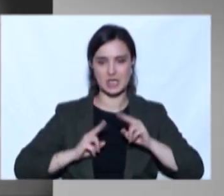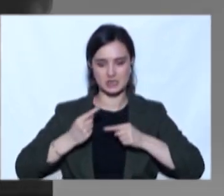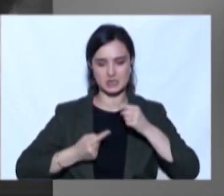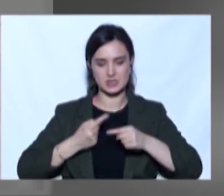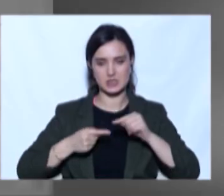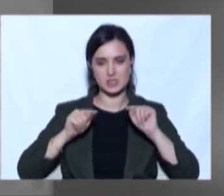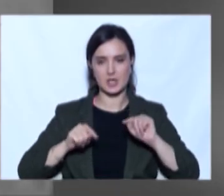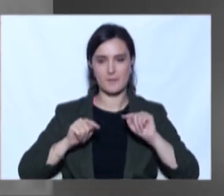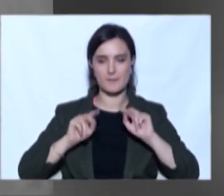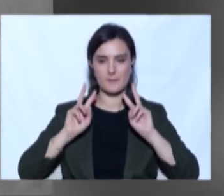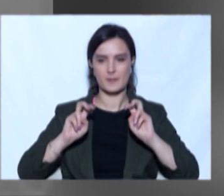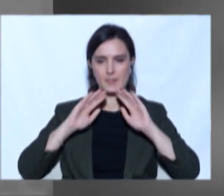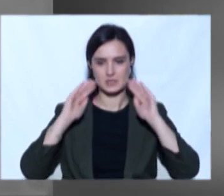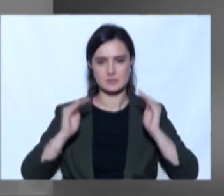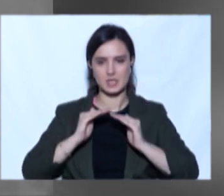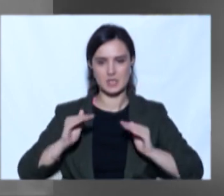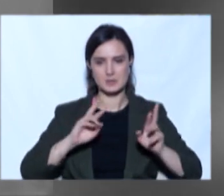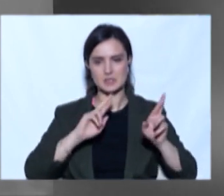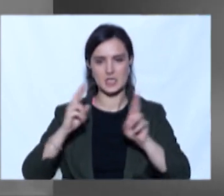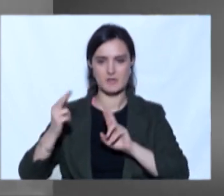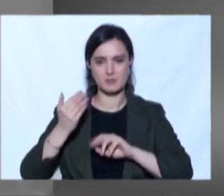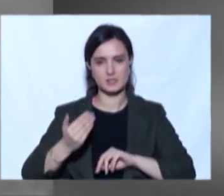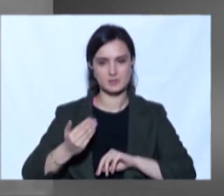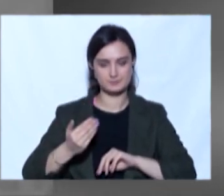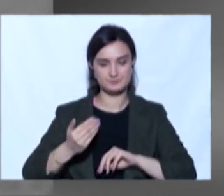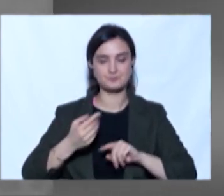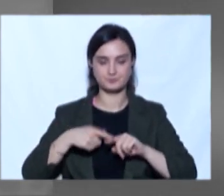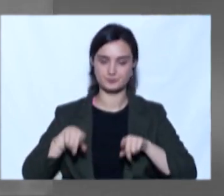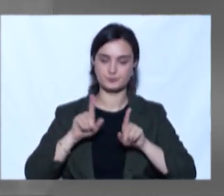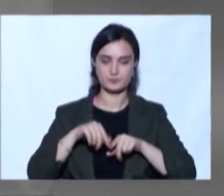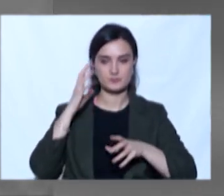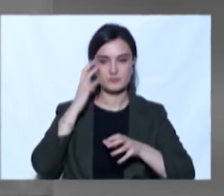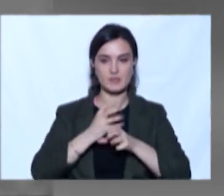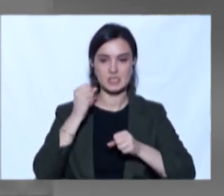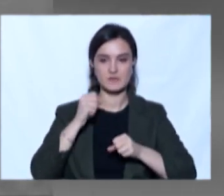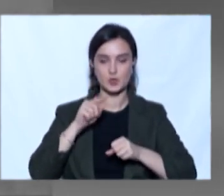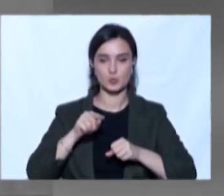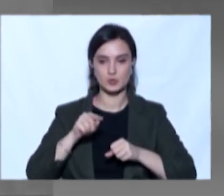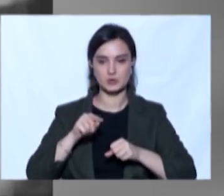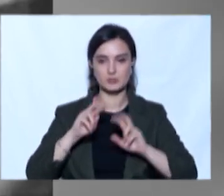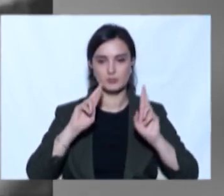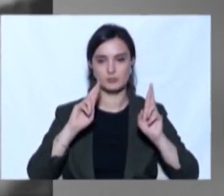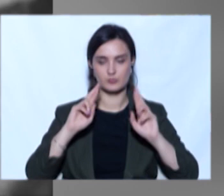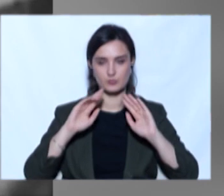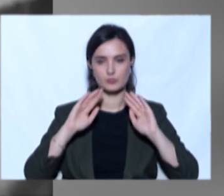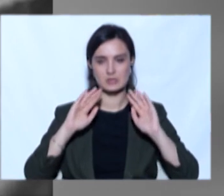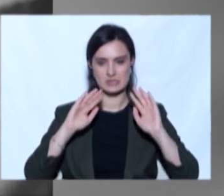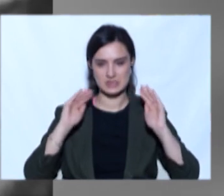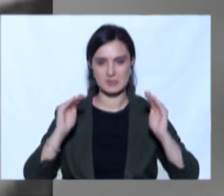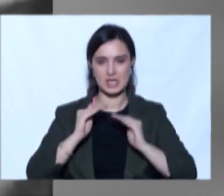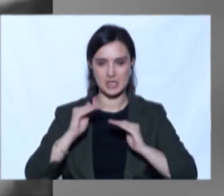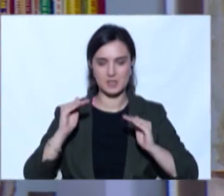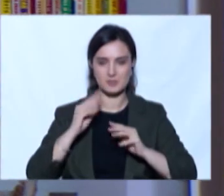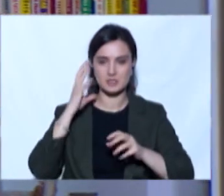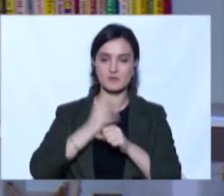ამ ფოლკლორული სიმღერების და ცეკვების, და მათ შორის არის სვანური ფოლკლორიც, სვანური სიმღერები,